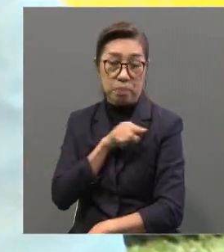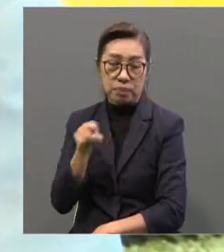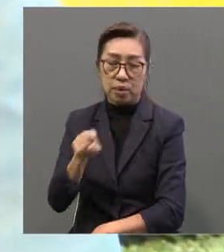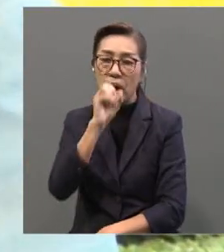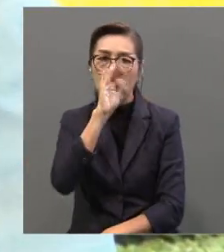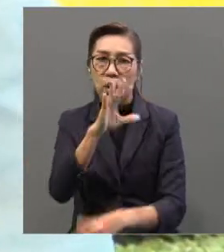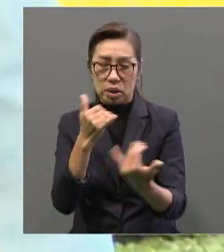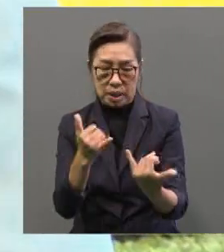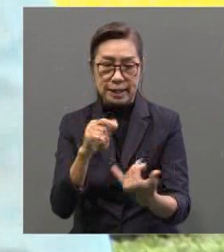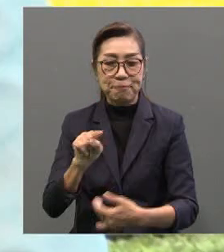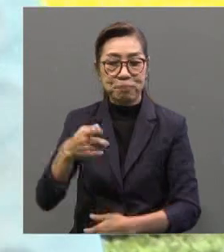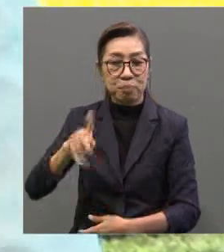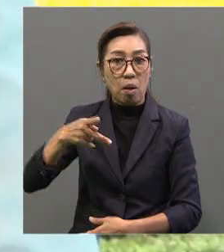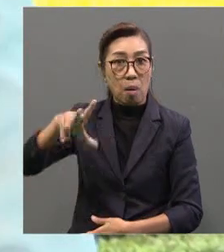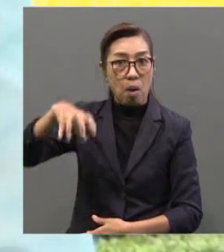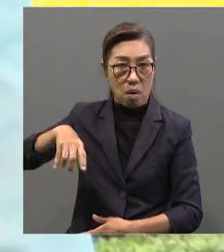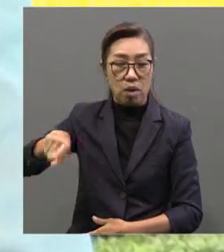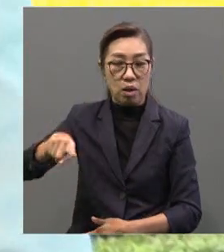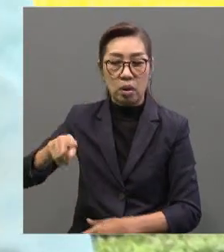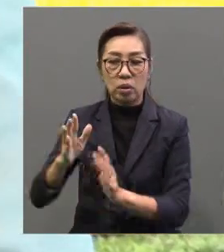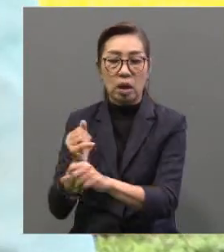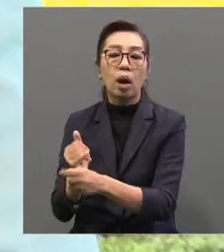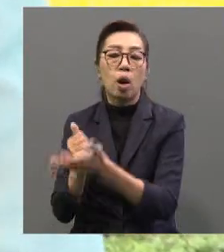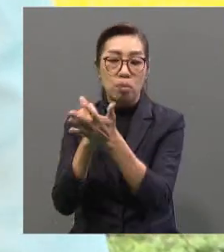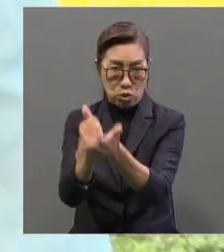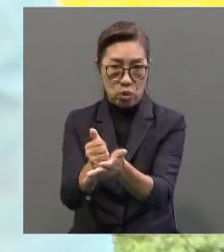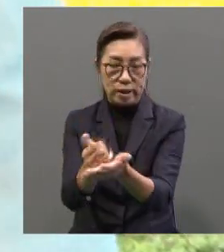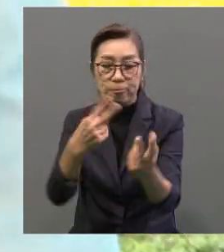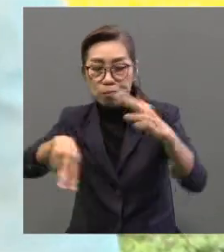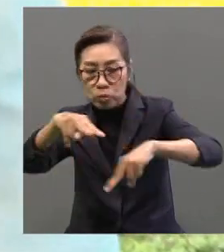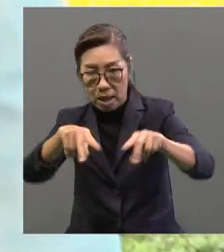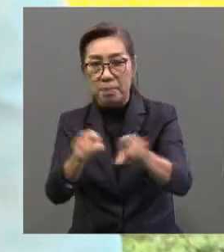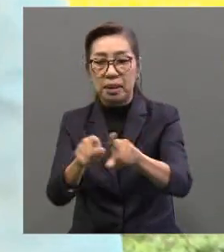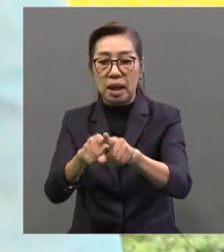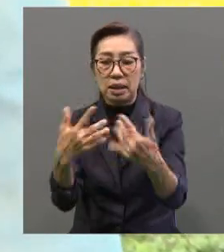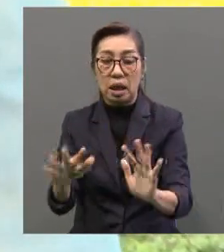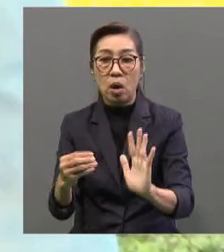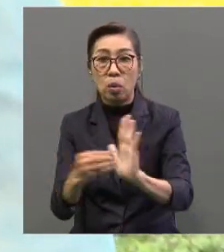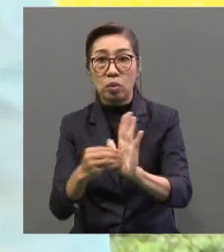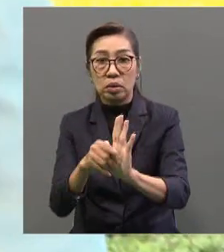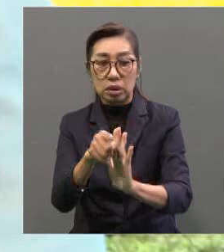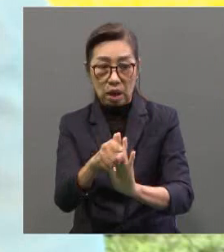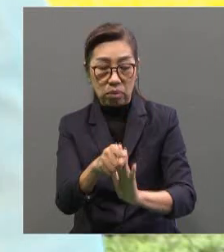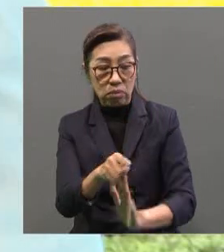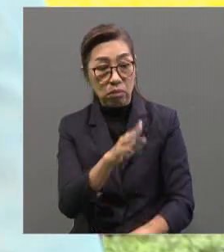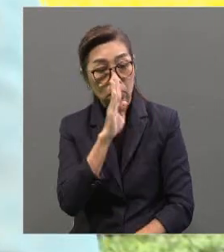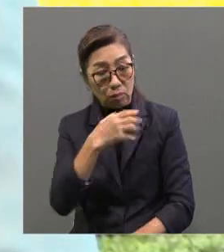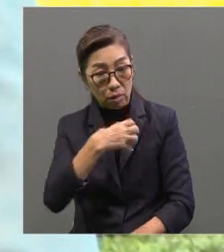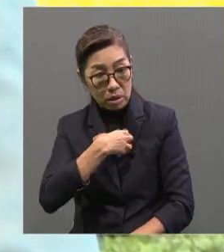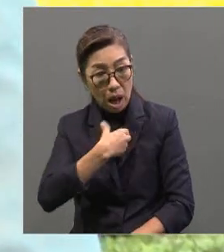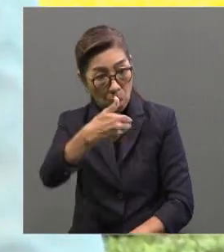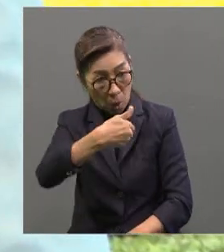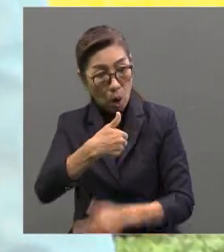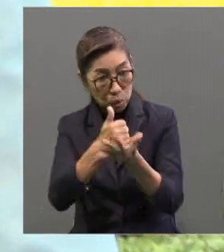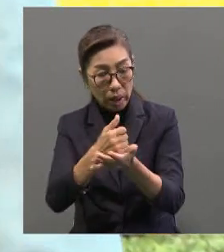ะครับว่าตอนนี้ปภ.ได้เข้าไปช่วยกรุงเทพในการดูแลแล้วแล้วก็ได้แจ้งว่ากทม.หากต้องการความช่วยเหลือในจุด